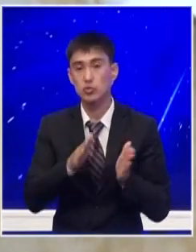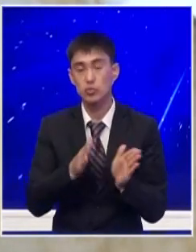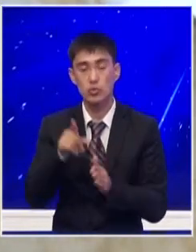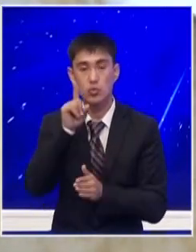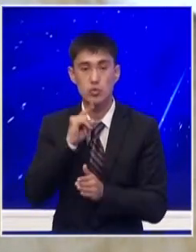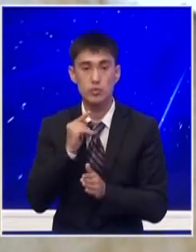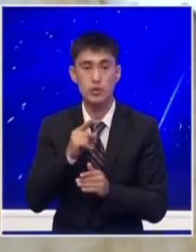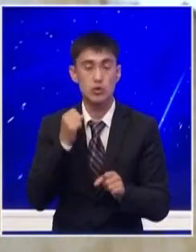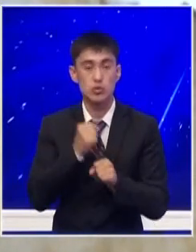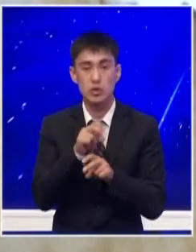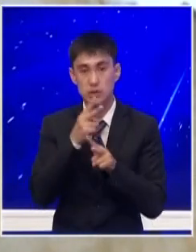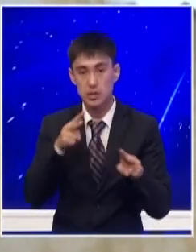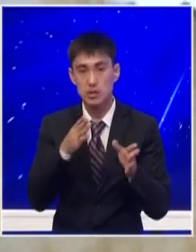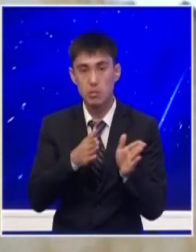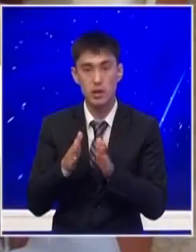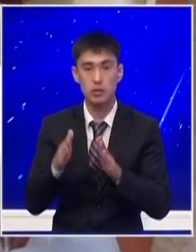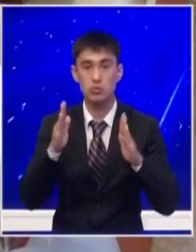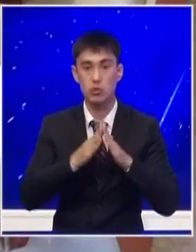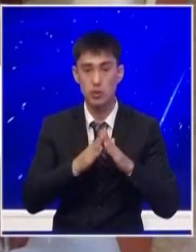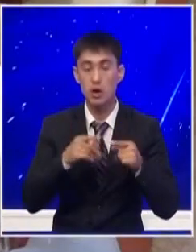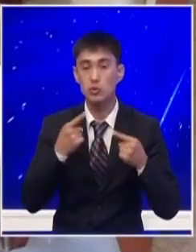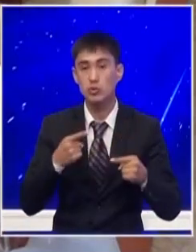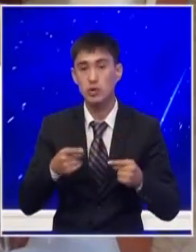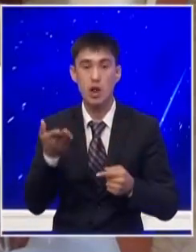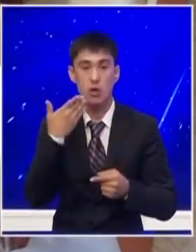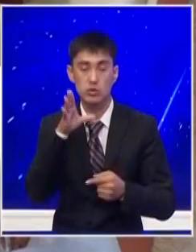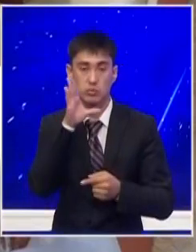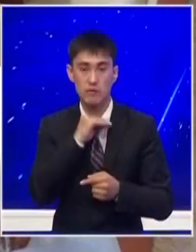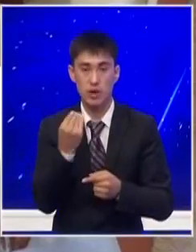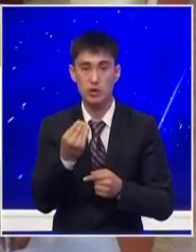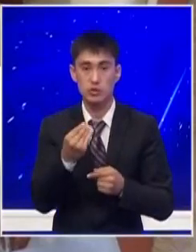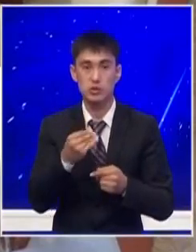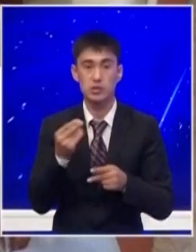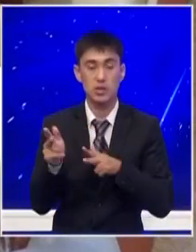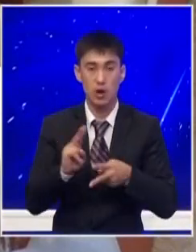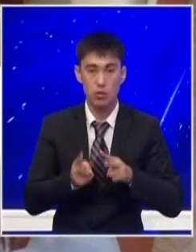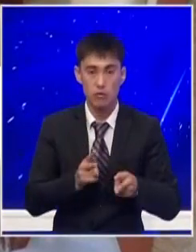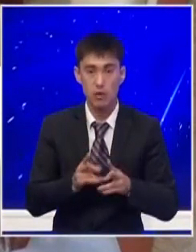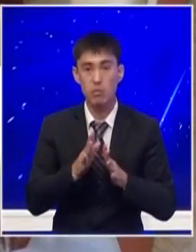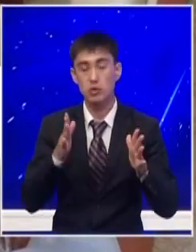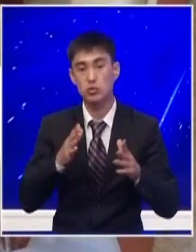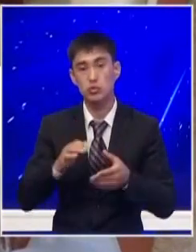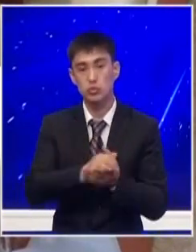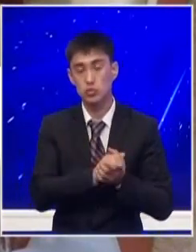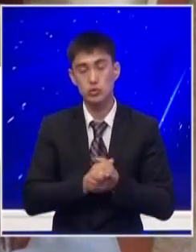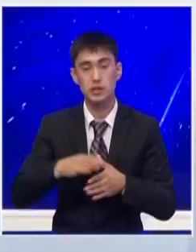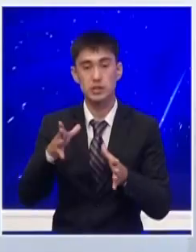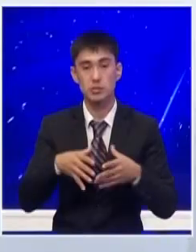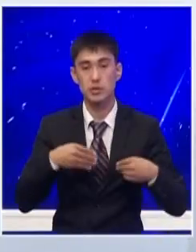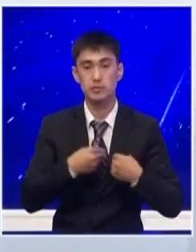уют. Строго следят за порядком в доме. Другие же легко справляются с готовкой для большой и дружной семьи.